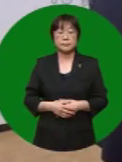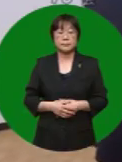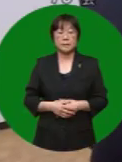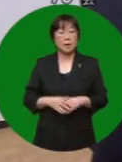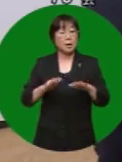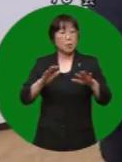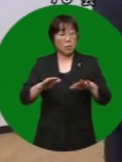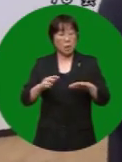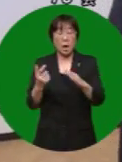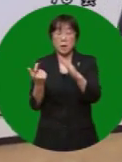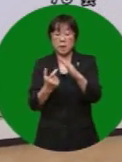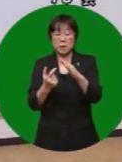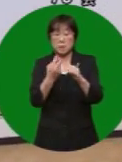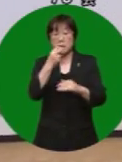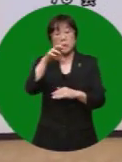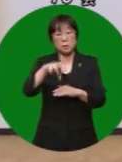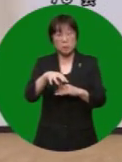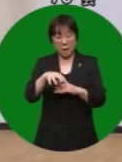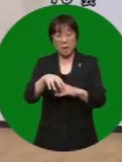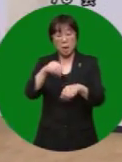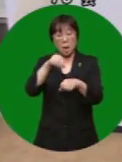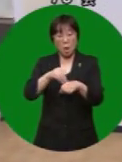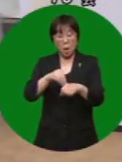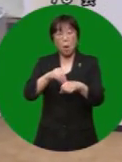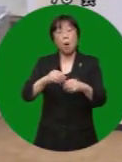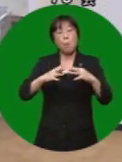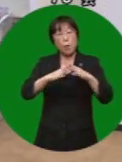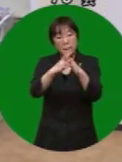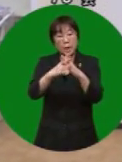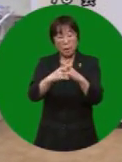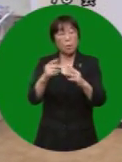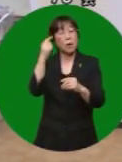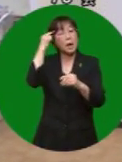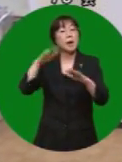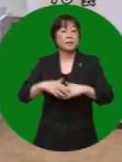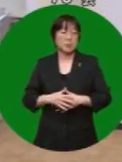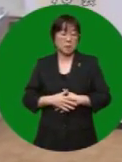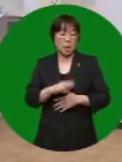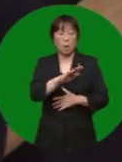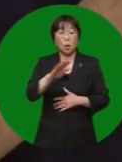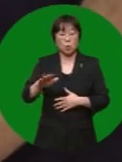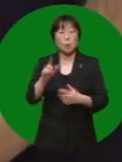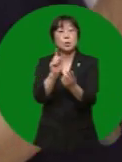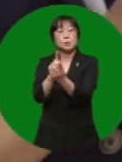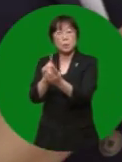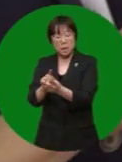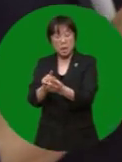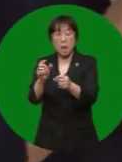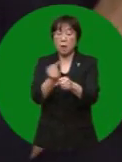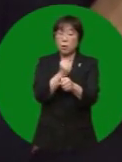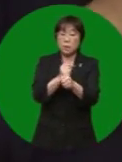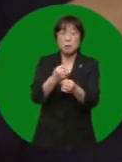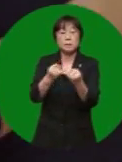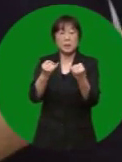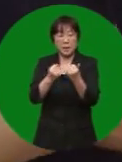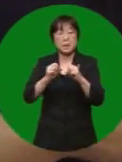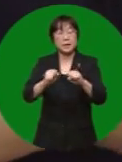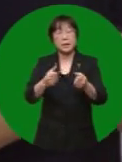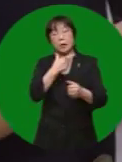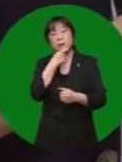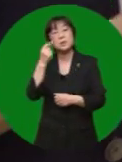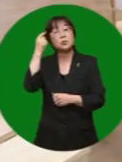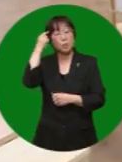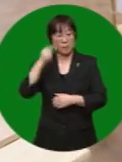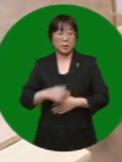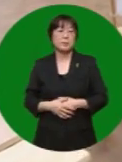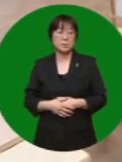今回耐震シェルター模型というのを僕たち考えています。子どもさんに向けて工作のような形でやってもらえたらなというのがあ